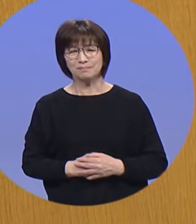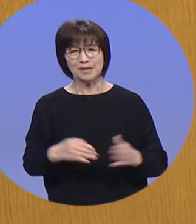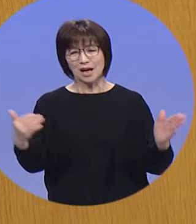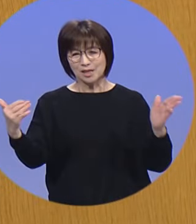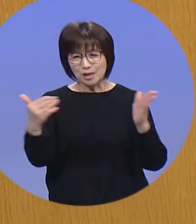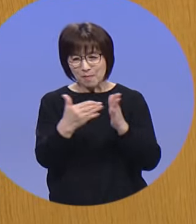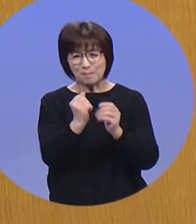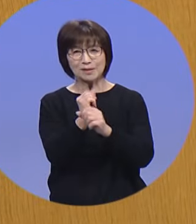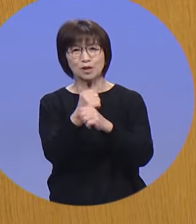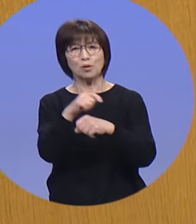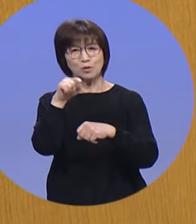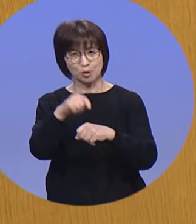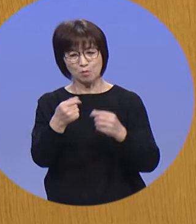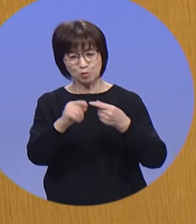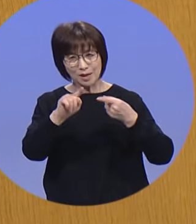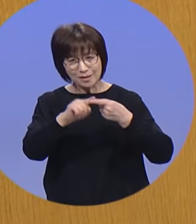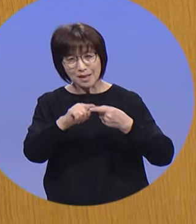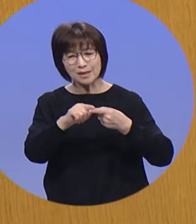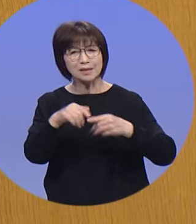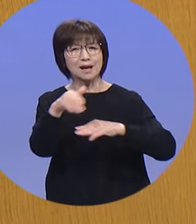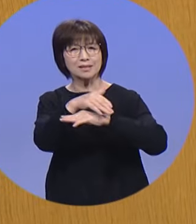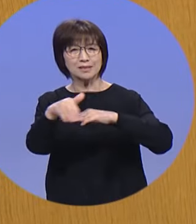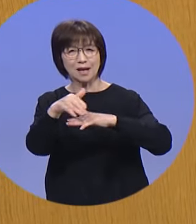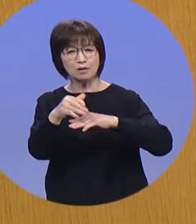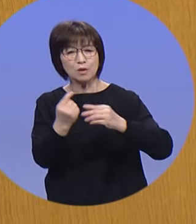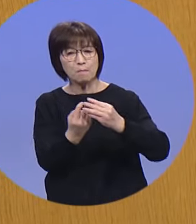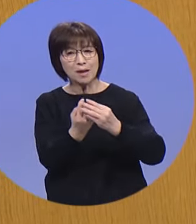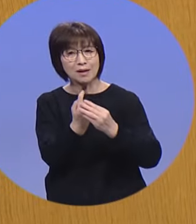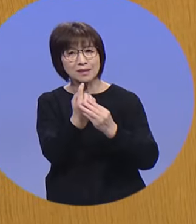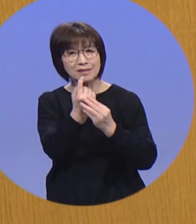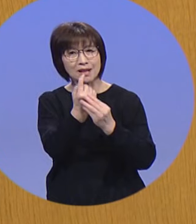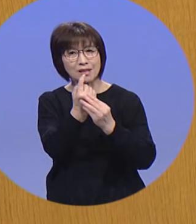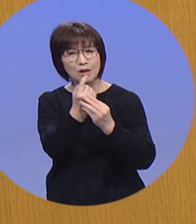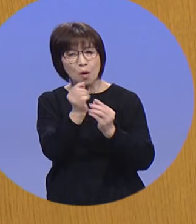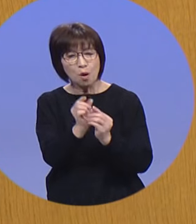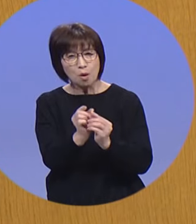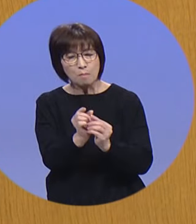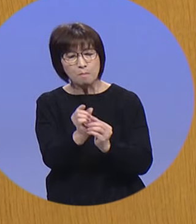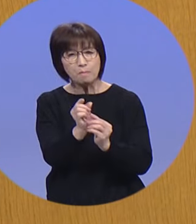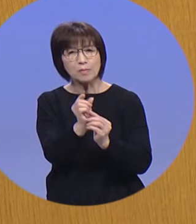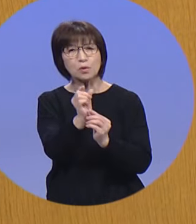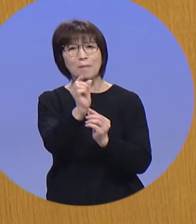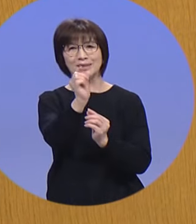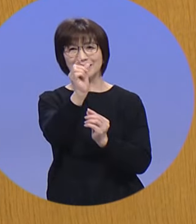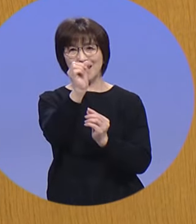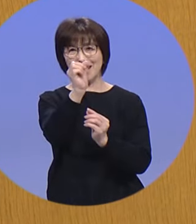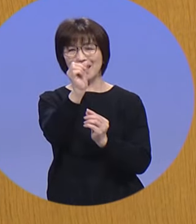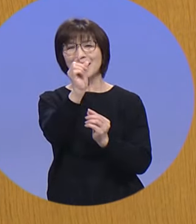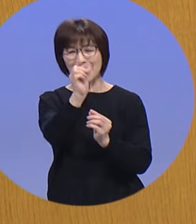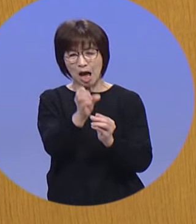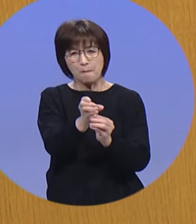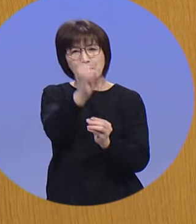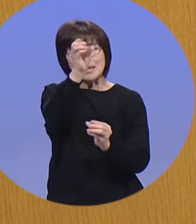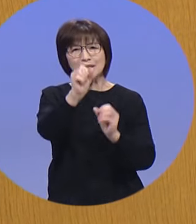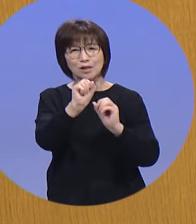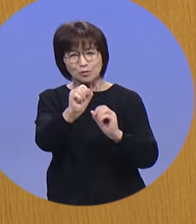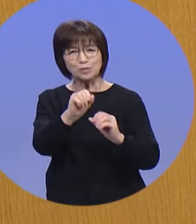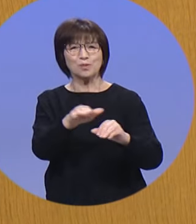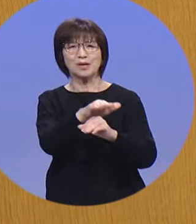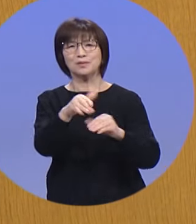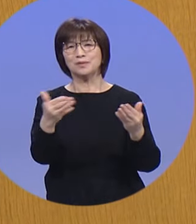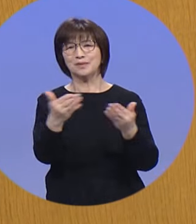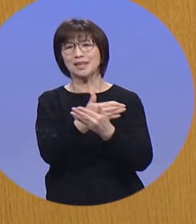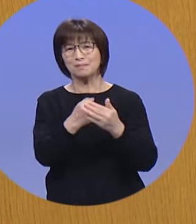これまでの取り組みで具体的な施策として芽が出てきているものを目に見える形で伸ばして、そして幹にしていくことが重要です